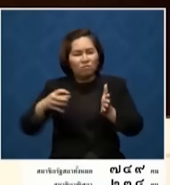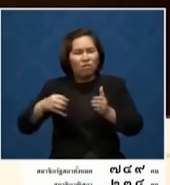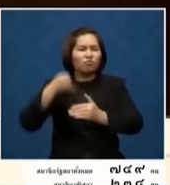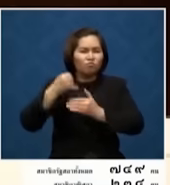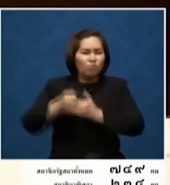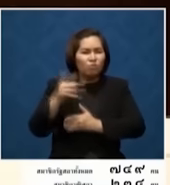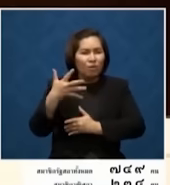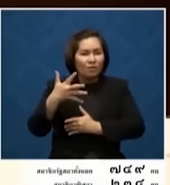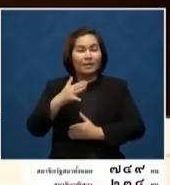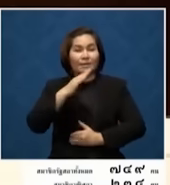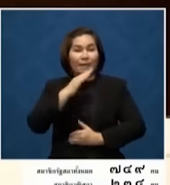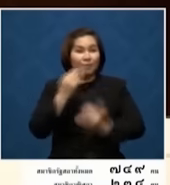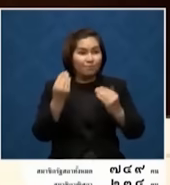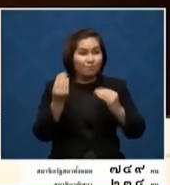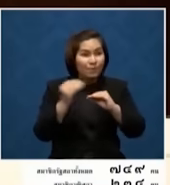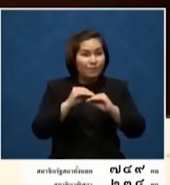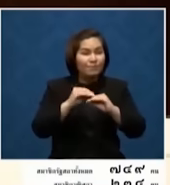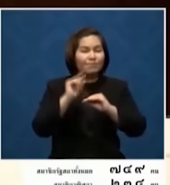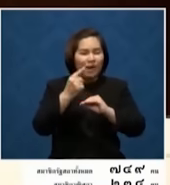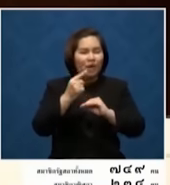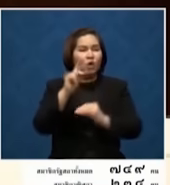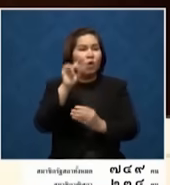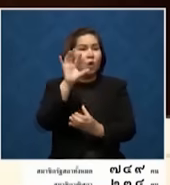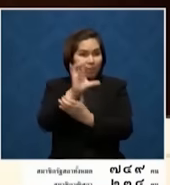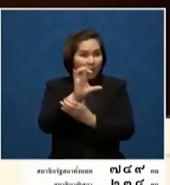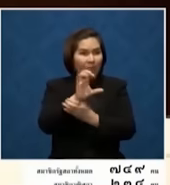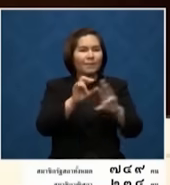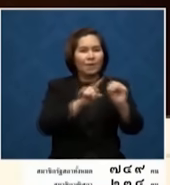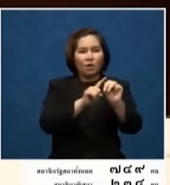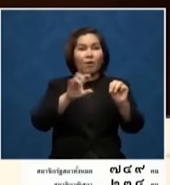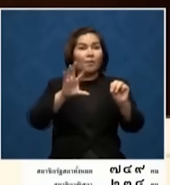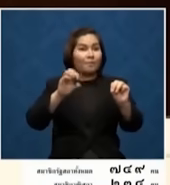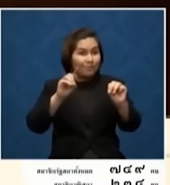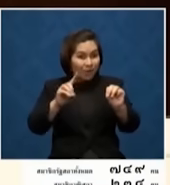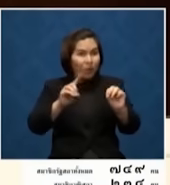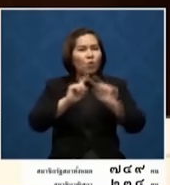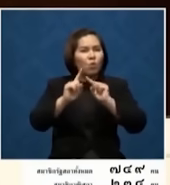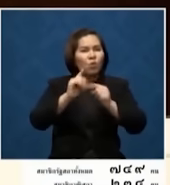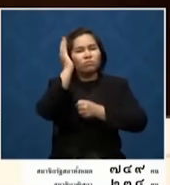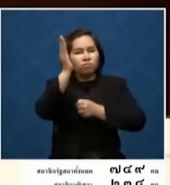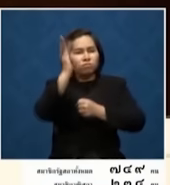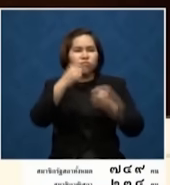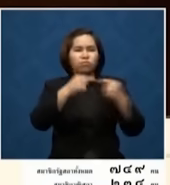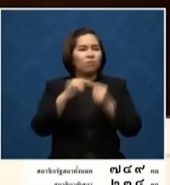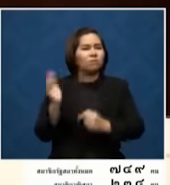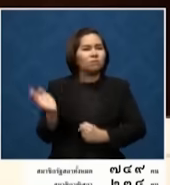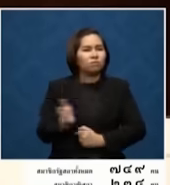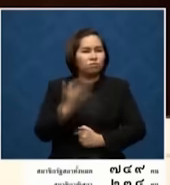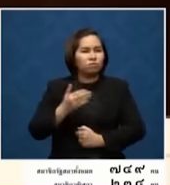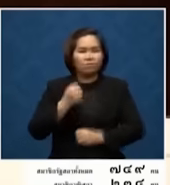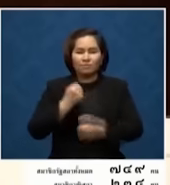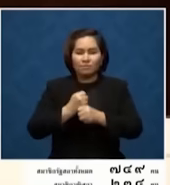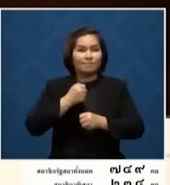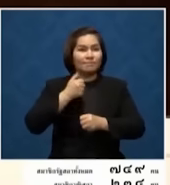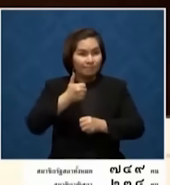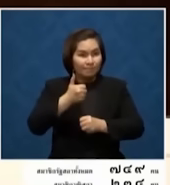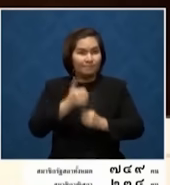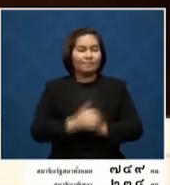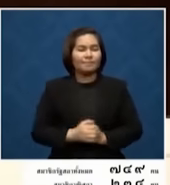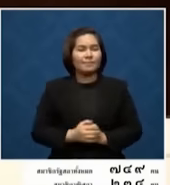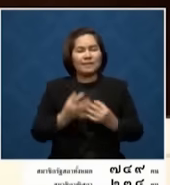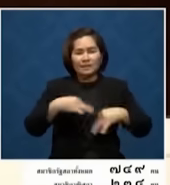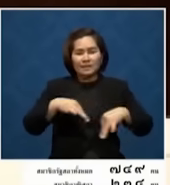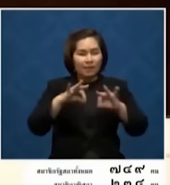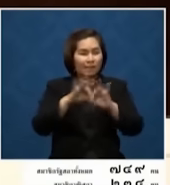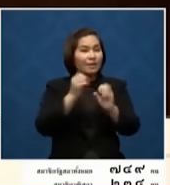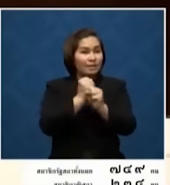นอชื่อคุณพิธาซ้ํารอบ2ได้มั้ยมันต้องเริ่มตรงนี้ ใช่ พอตรงนี้เสด็จน้ำเสร็จแล้วเนี่ยออกมายังไงไม่รู้ล่ะถ้าออกมาเสนอ